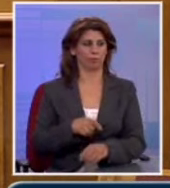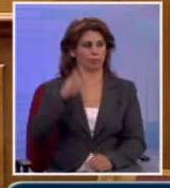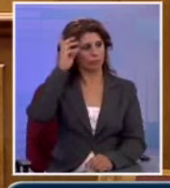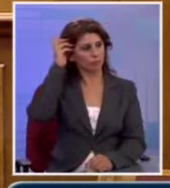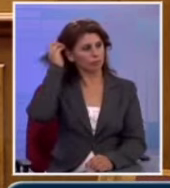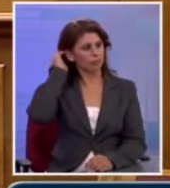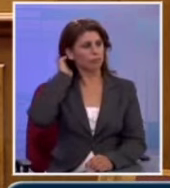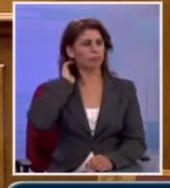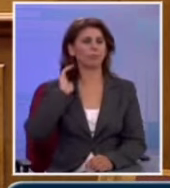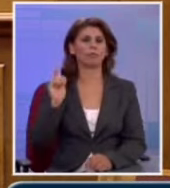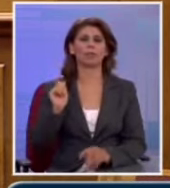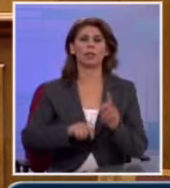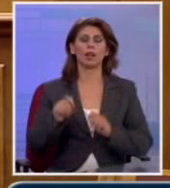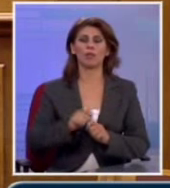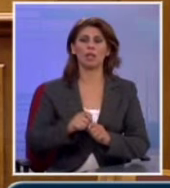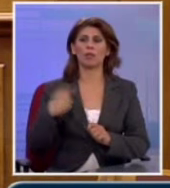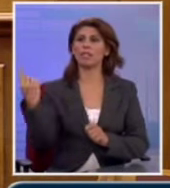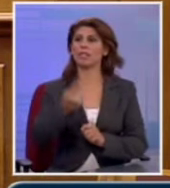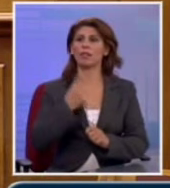να δημιουργήσουμε συνθήκες ομοψυχίας.